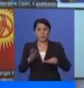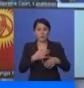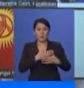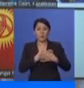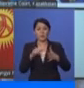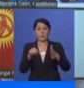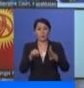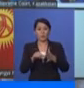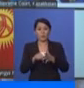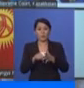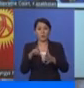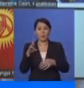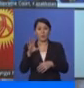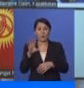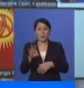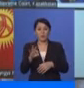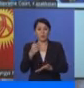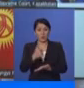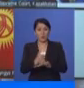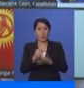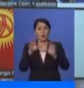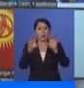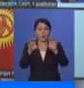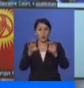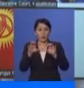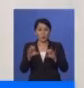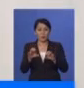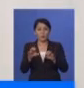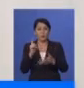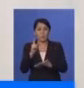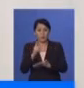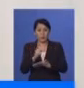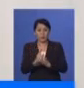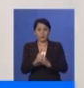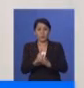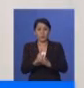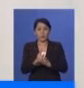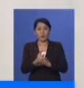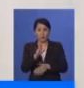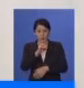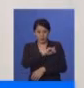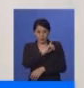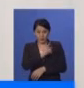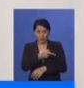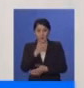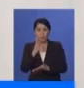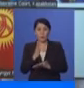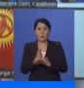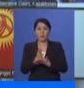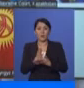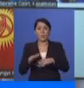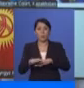атсалысты. Дегенмен, конституцияның жасампаздық әлеуеті әлде зор. Әсіресе,